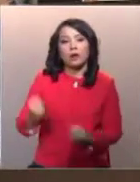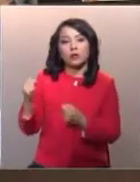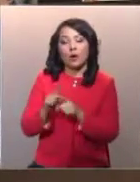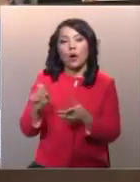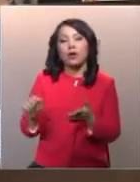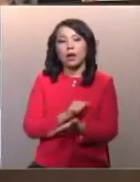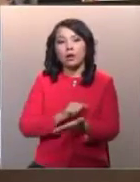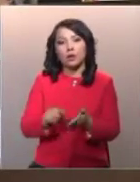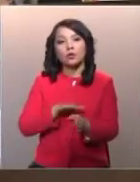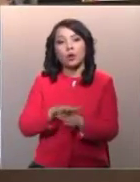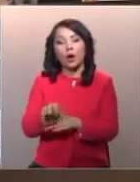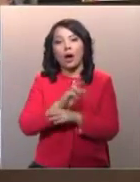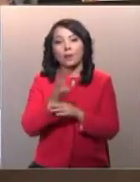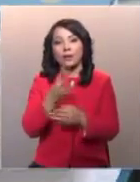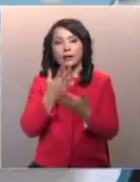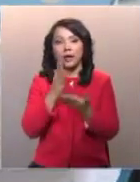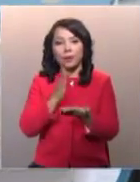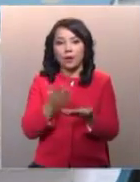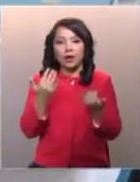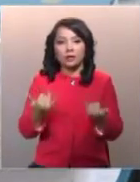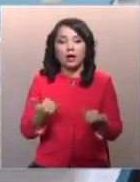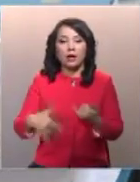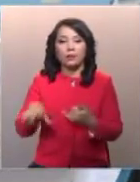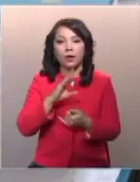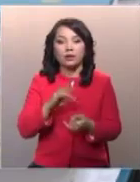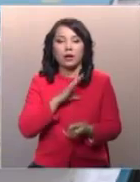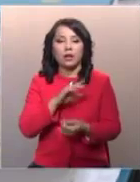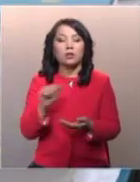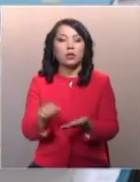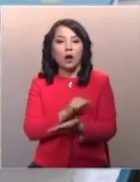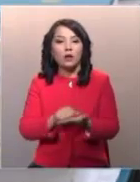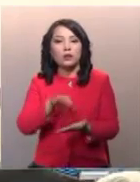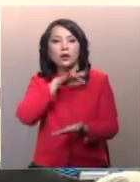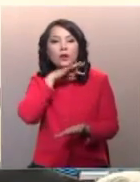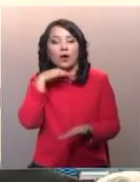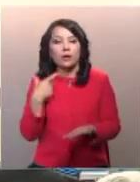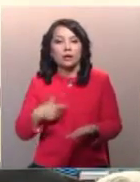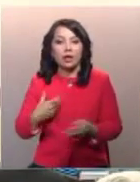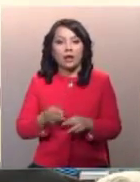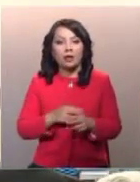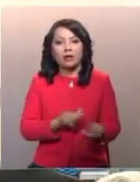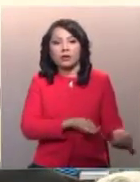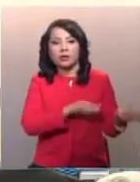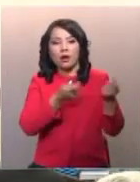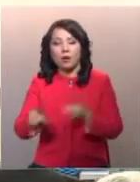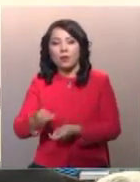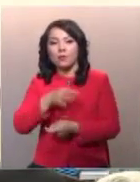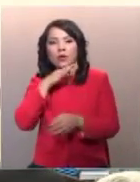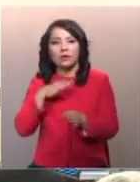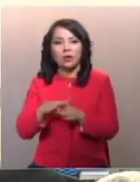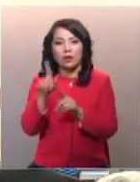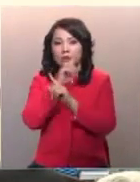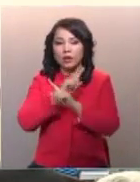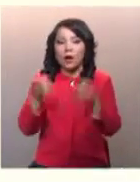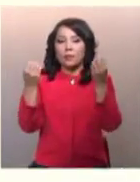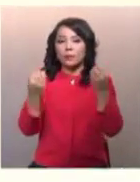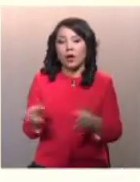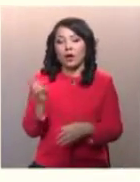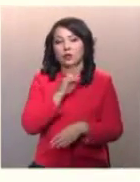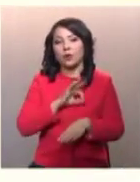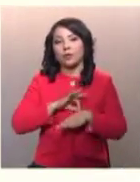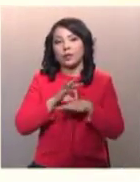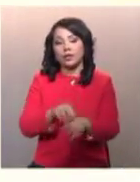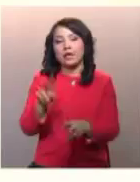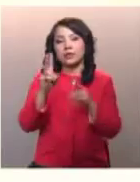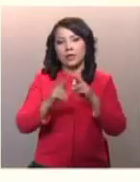осы құжатта толық қамтылған. Яғни кәсіпкер қат-қат құжатты атқарып бас қатырмайды. Тексеріс жүргізетін мемлекеттік